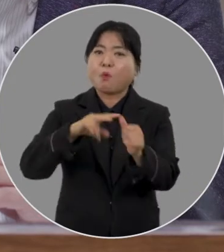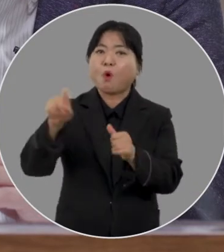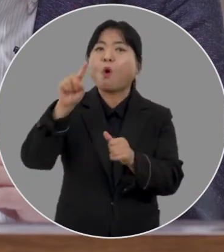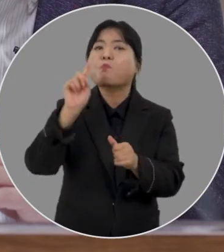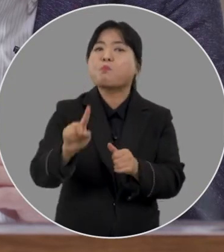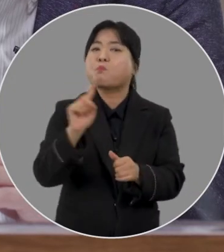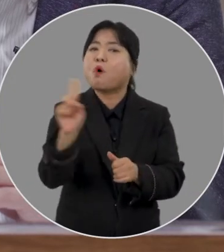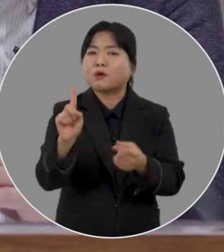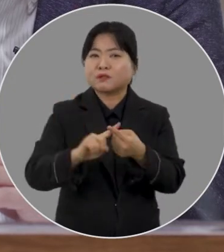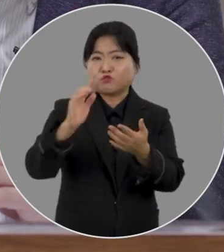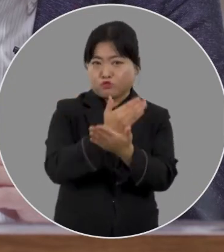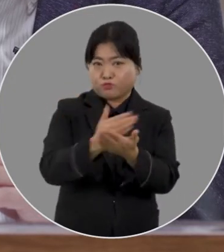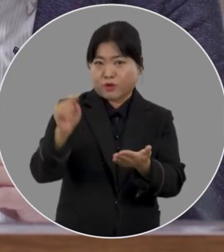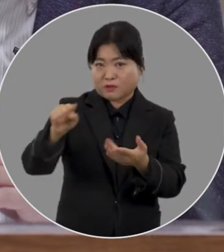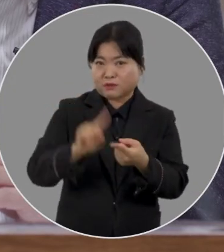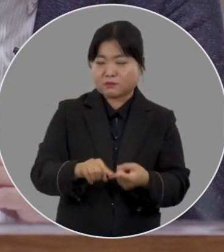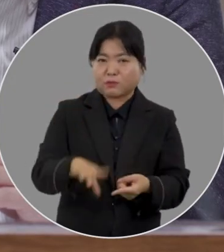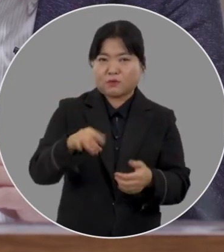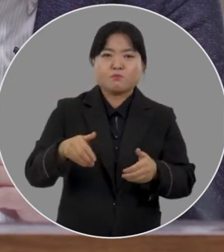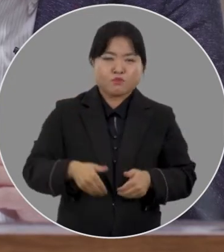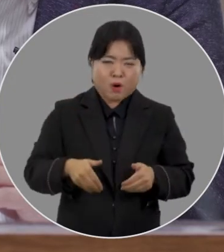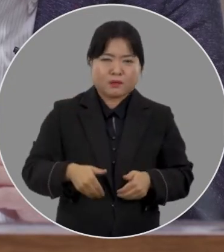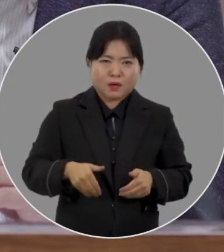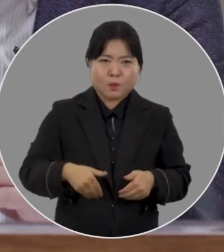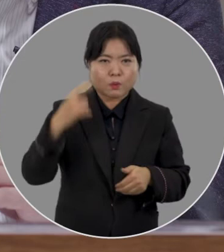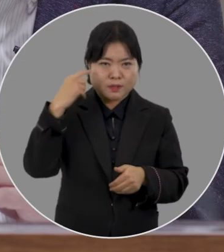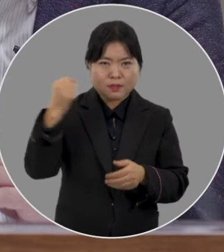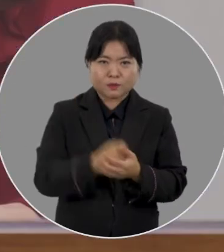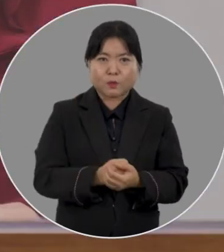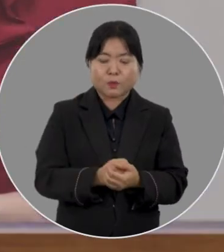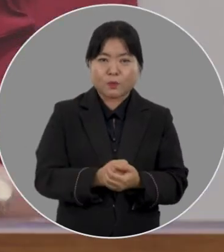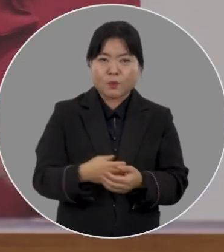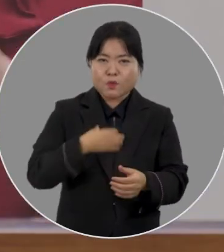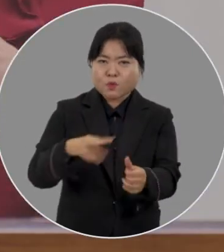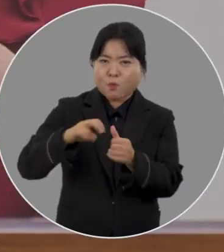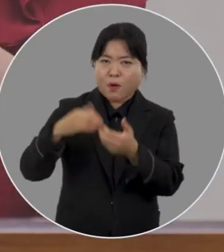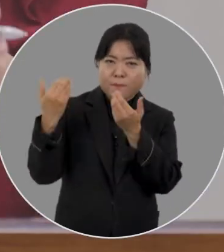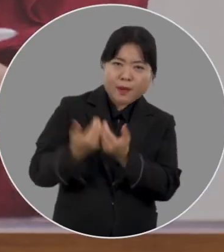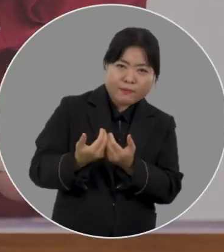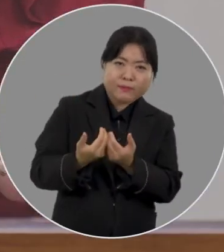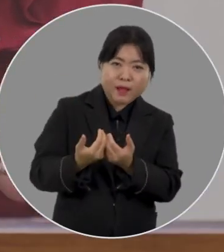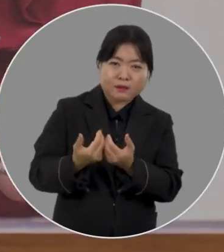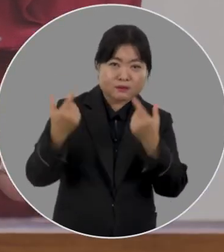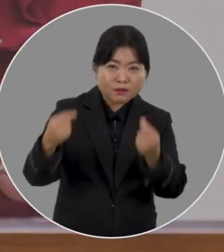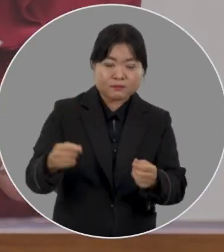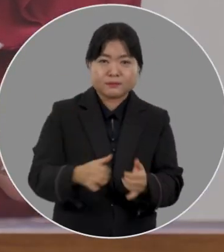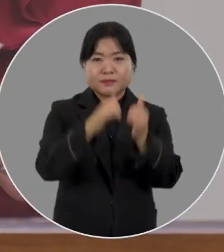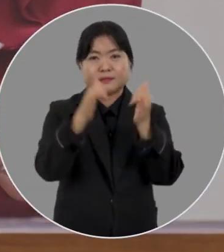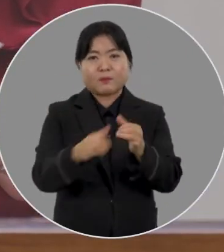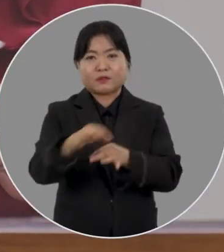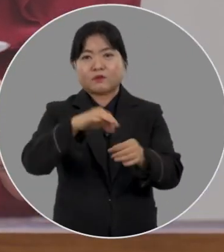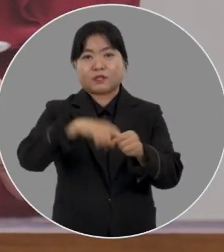좀 구분을 하는 것이 일단은 좀 필요하지 않을까라는 생각이고 어떤 혐오에 반대하는 것 못지않게 또